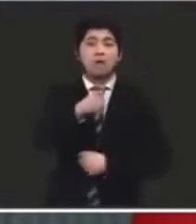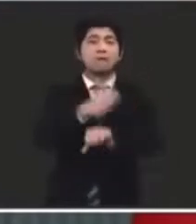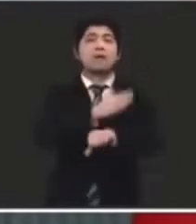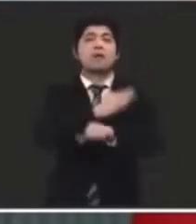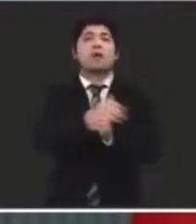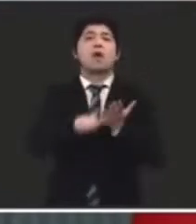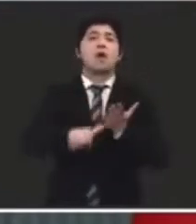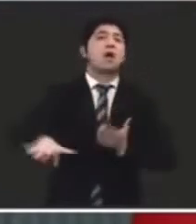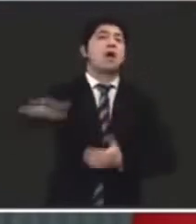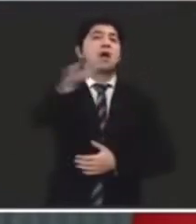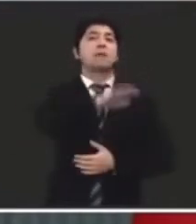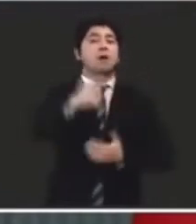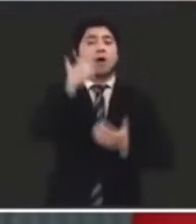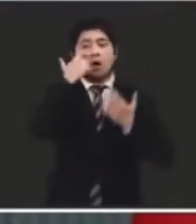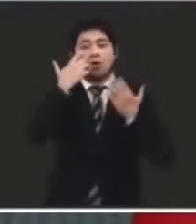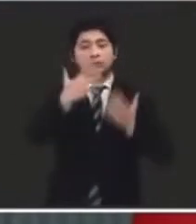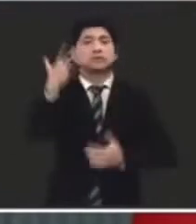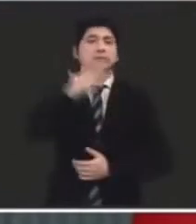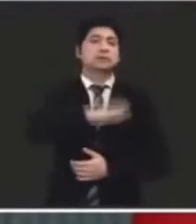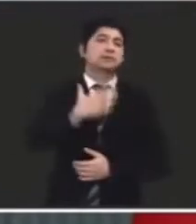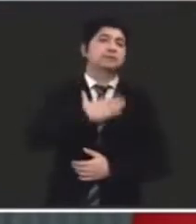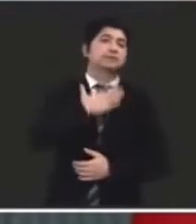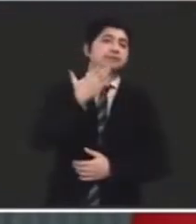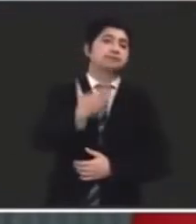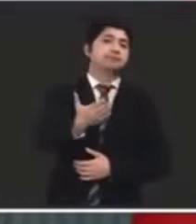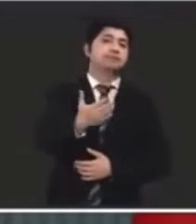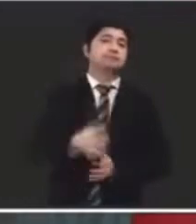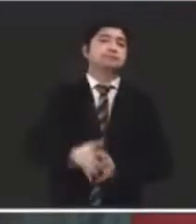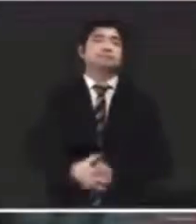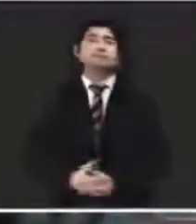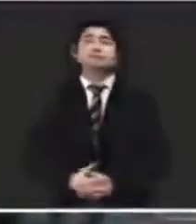vatandaşlarıma hayırlı olmasını diliyorum